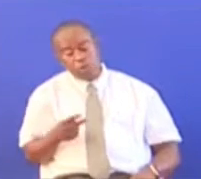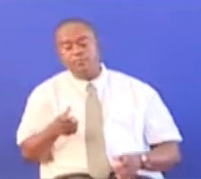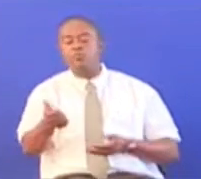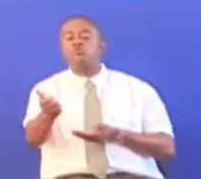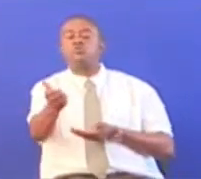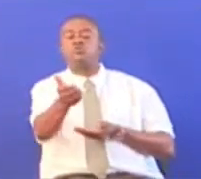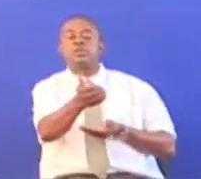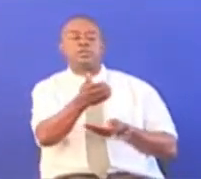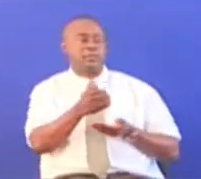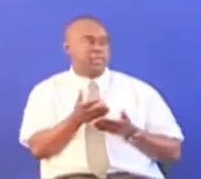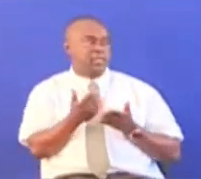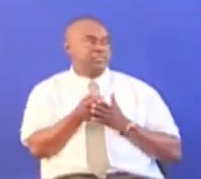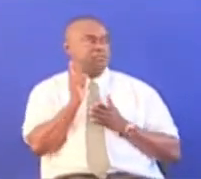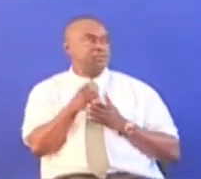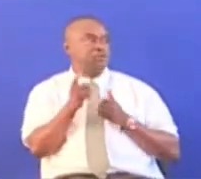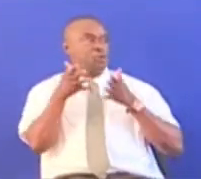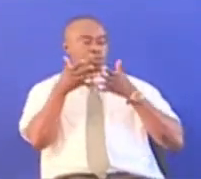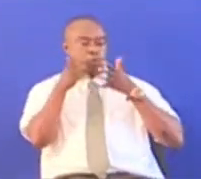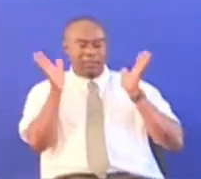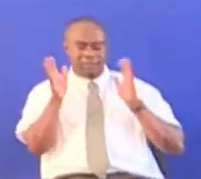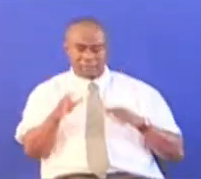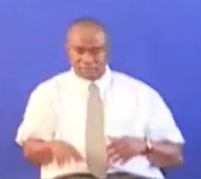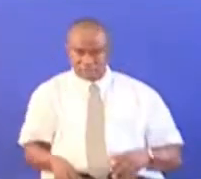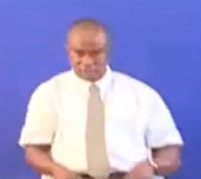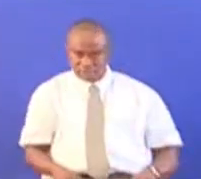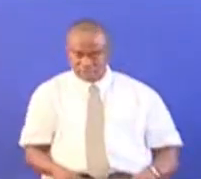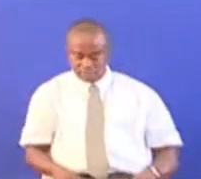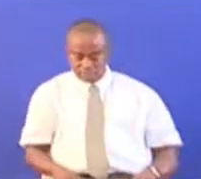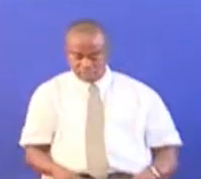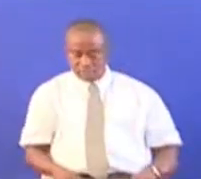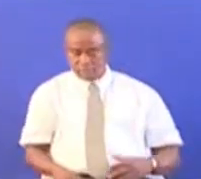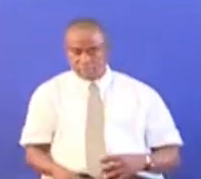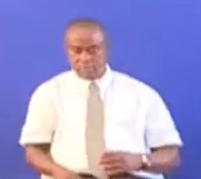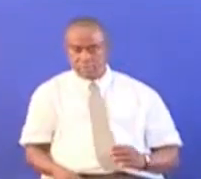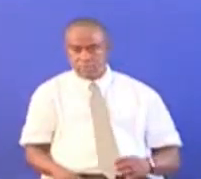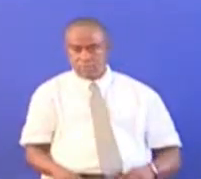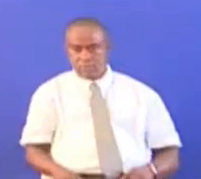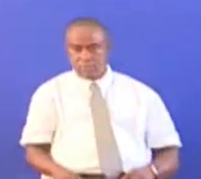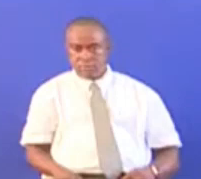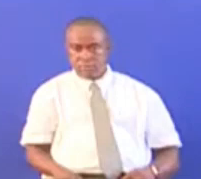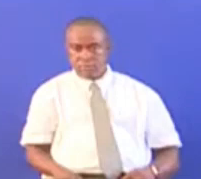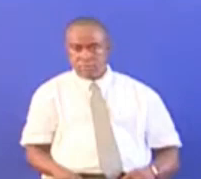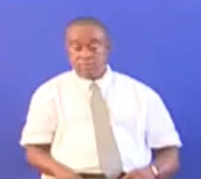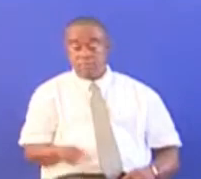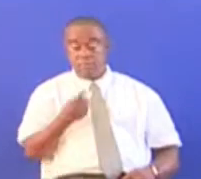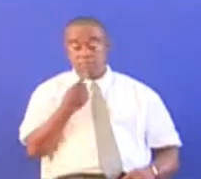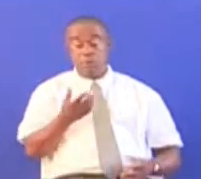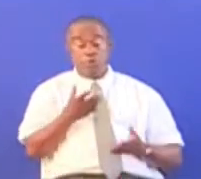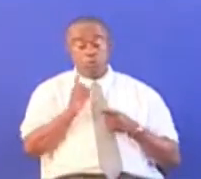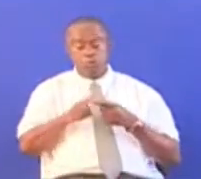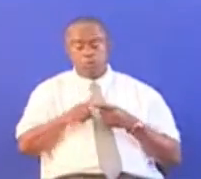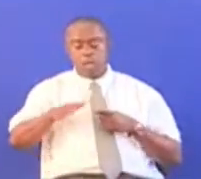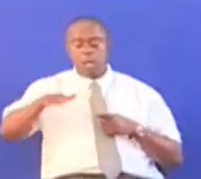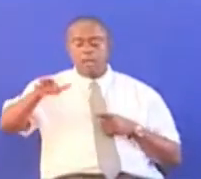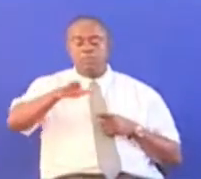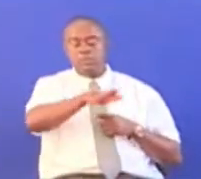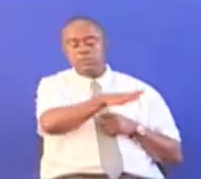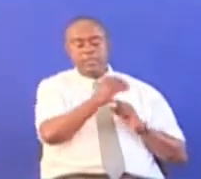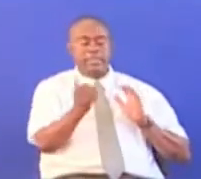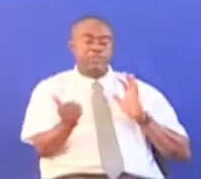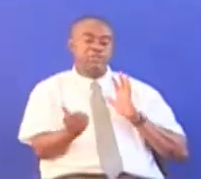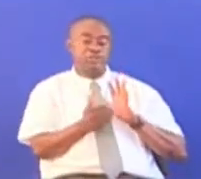Na sababu zipo wazi. Lakini sababu moja ni kwamba mazingira na sheria ambazo